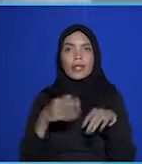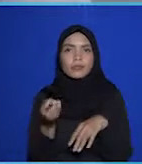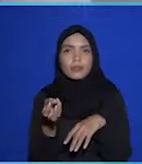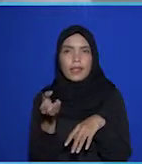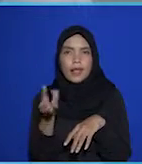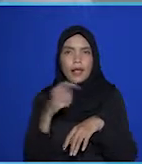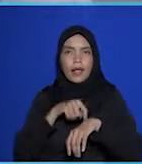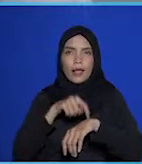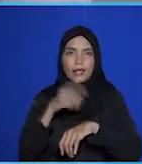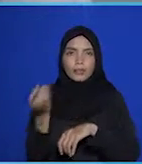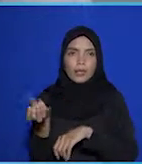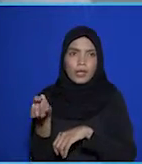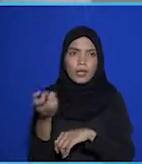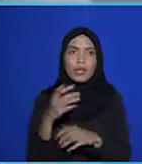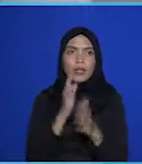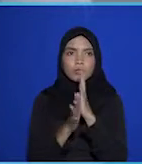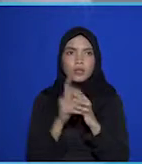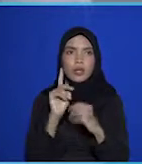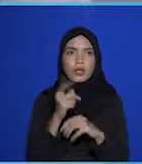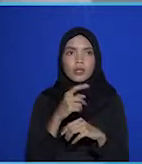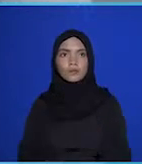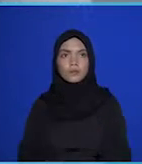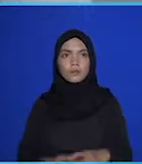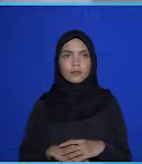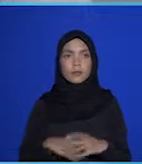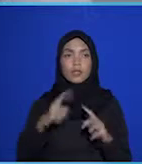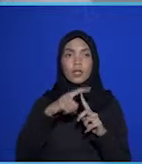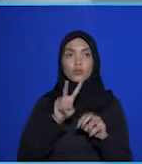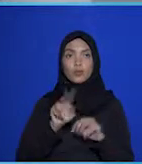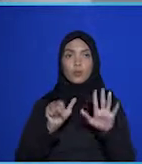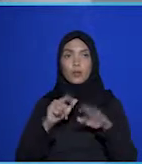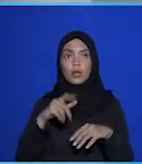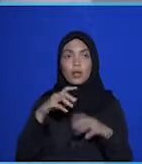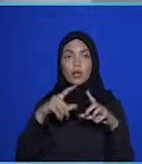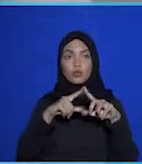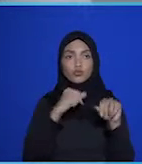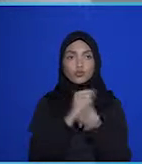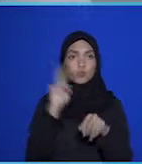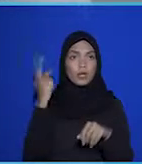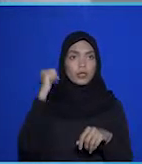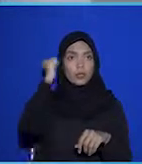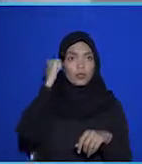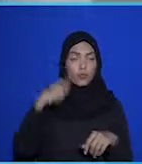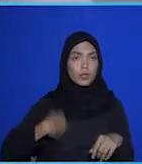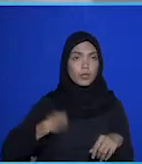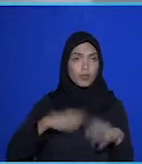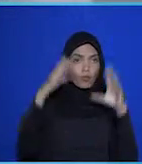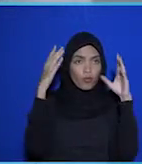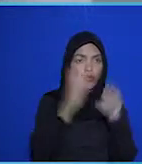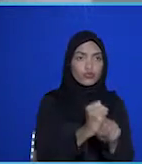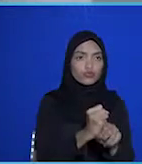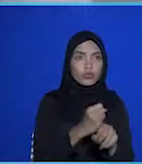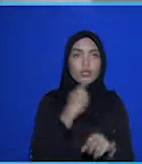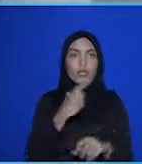Nah, pada kedatangan Ibu Menteri di tanggal 26 Agustus kemarin, konsen beliau paling utama kepada itu untuk